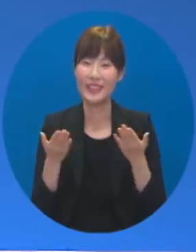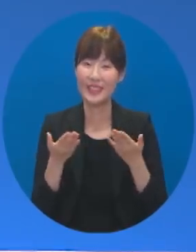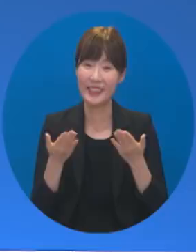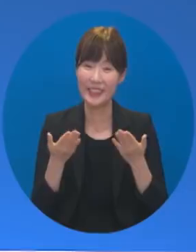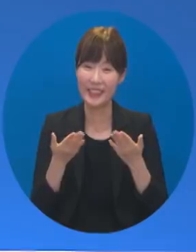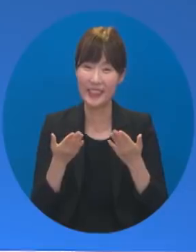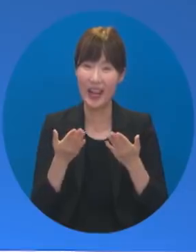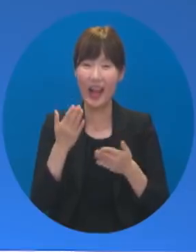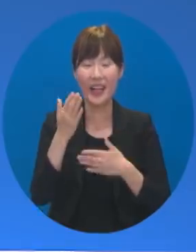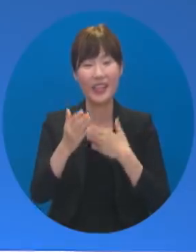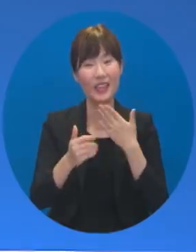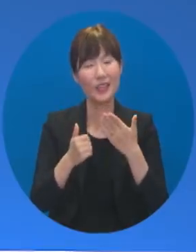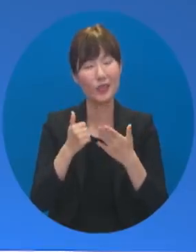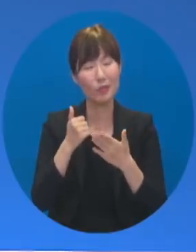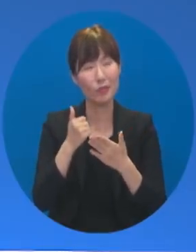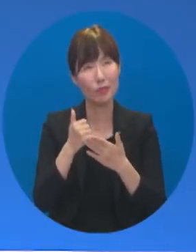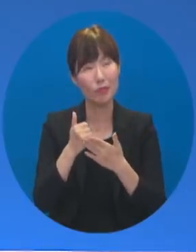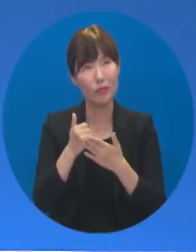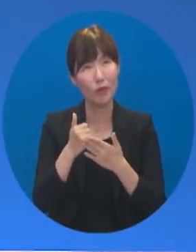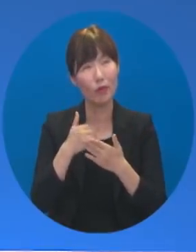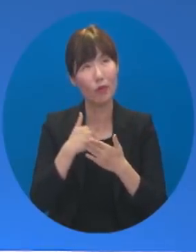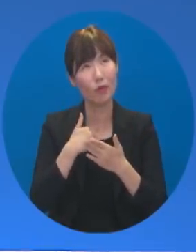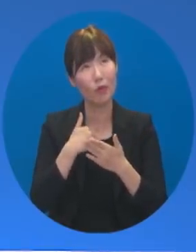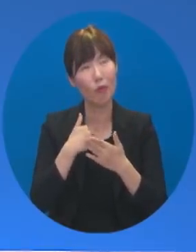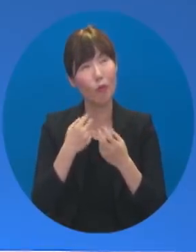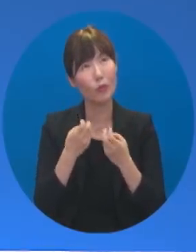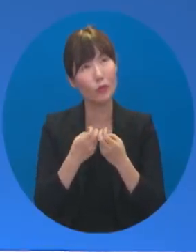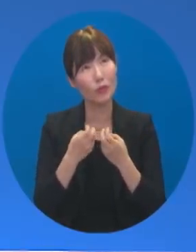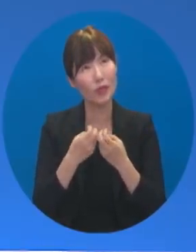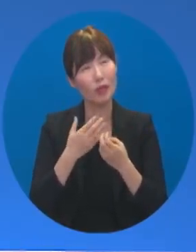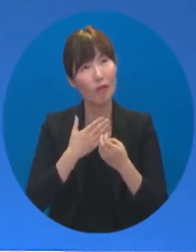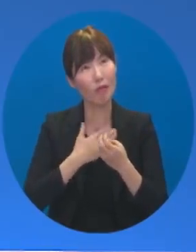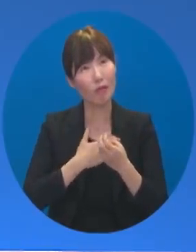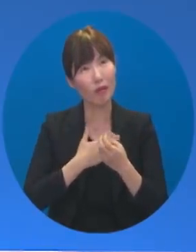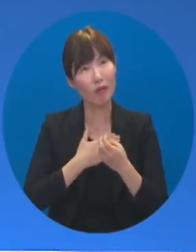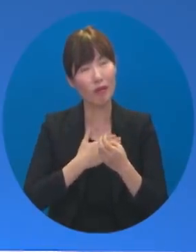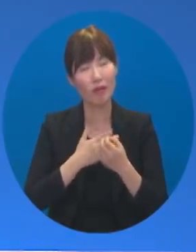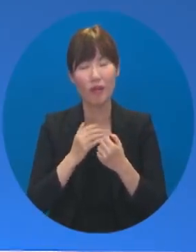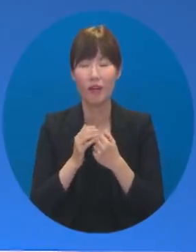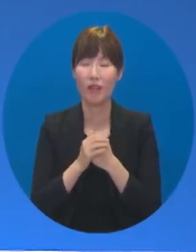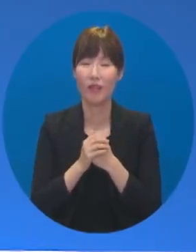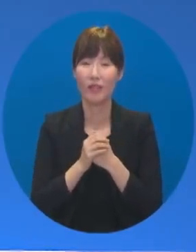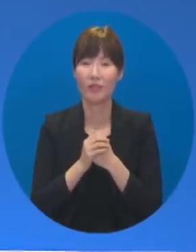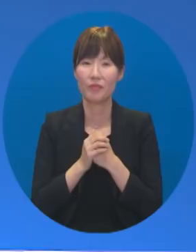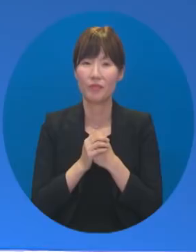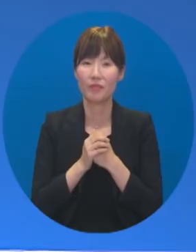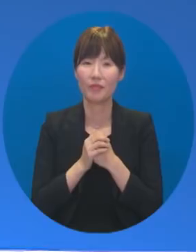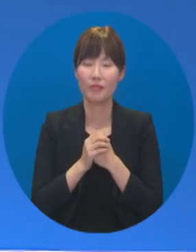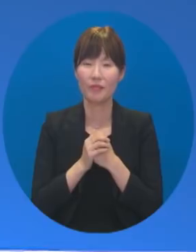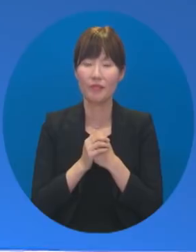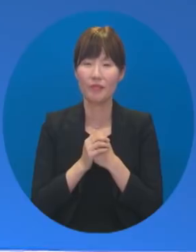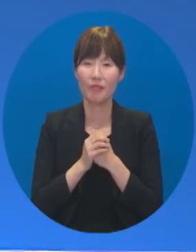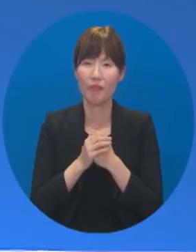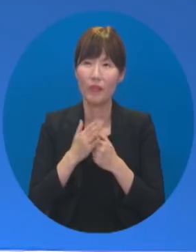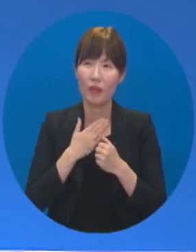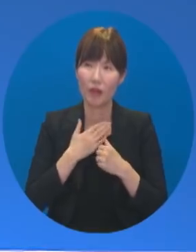나에게 이런 것들 어떻게 나에게라는 그러한 그 틀 안에서 헤어나오지 못하고 있을 때